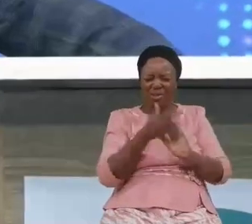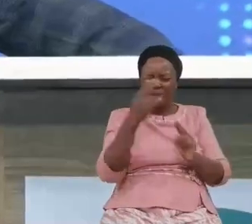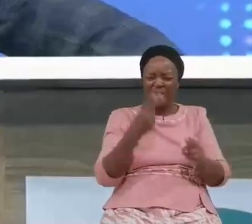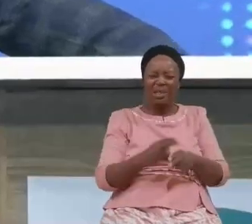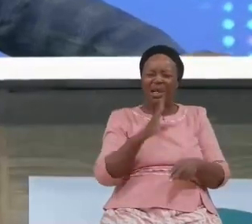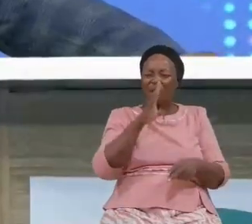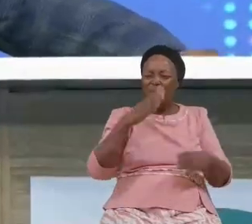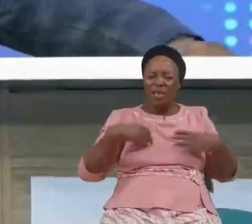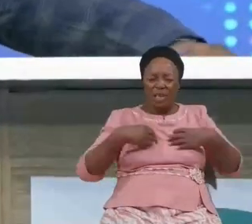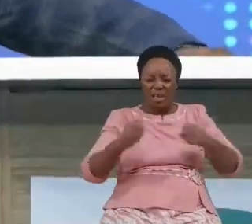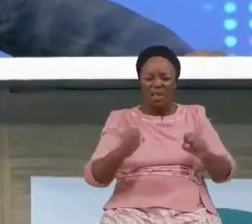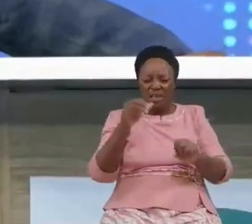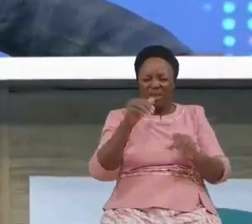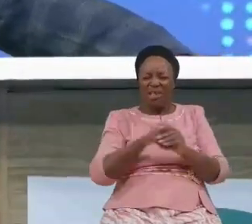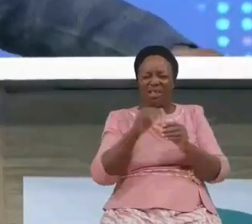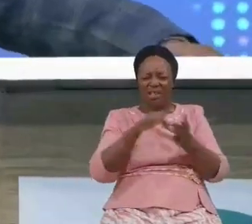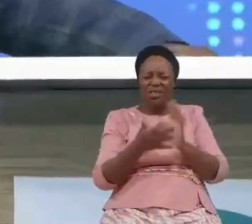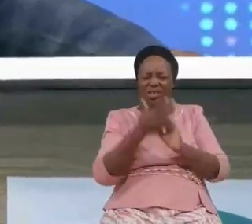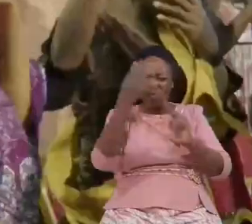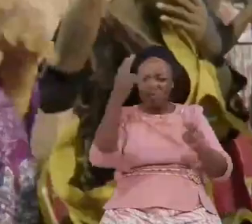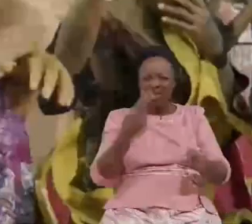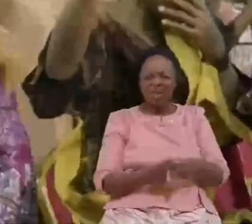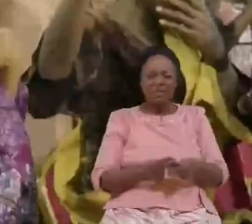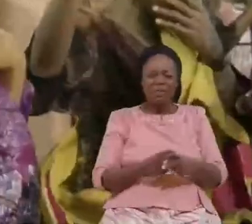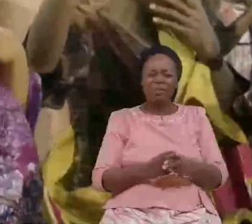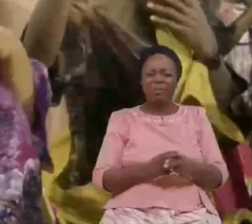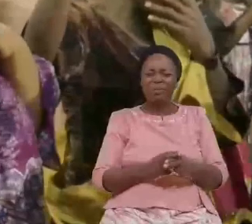guéri ou non de Jésus